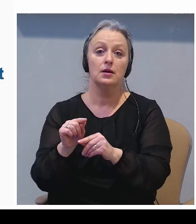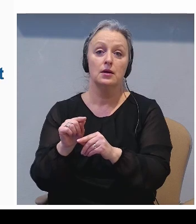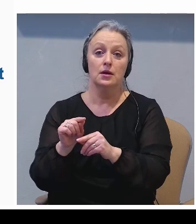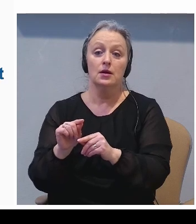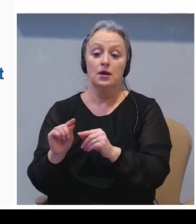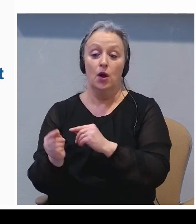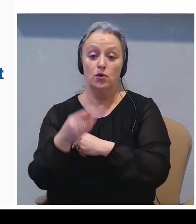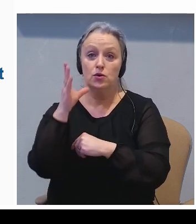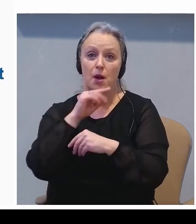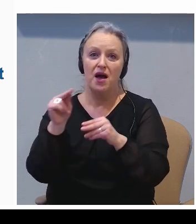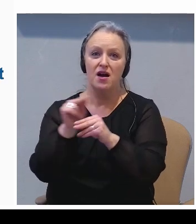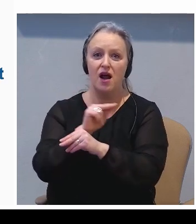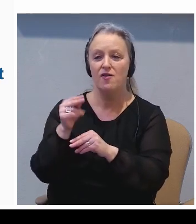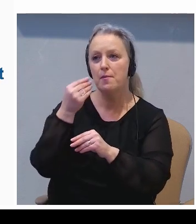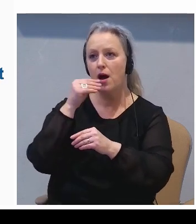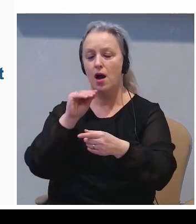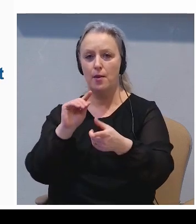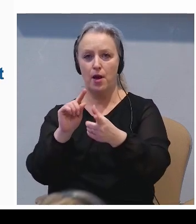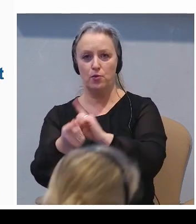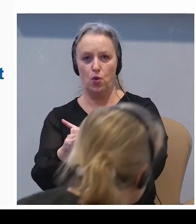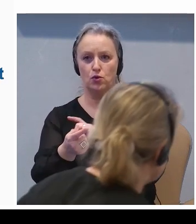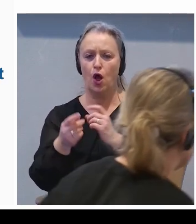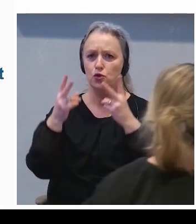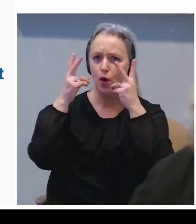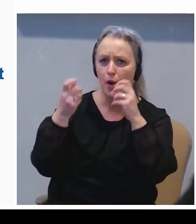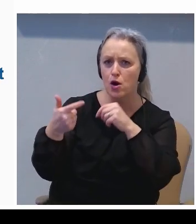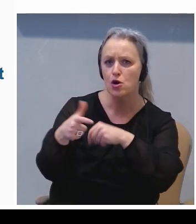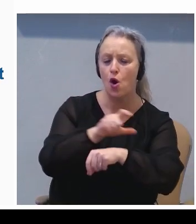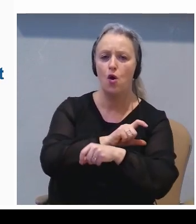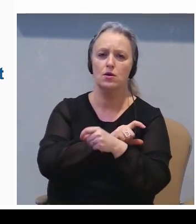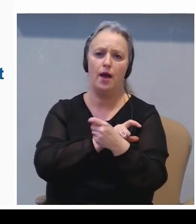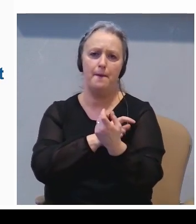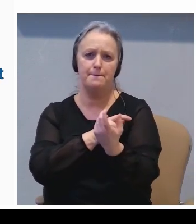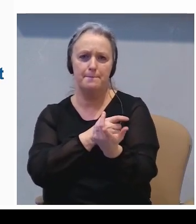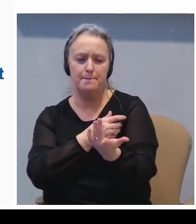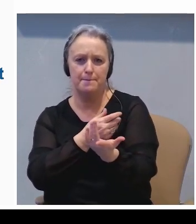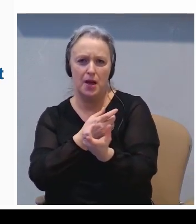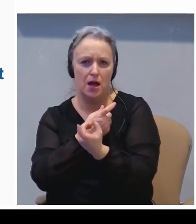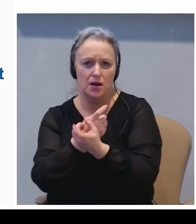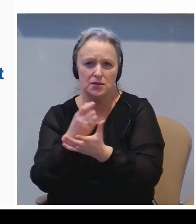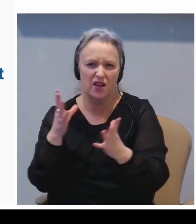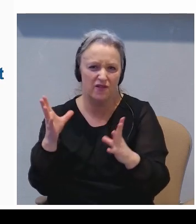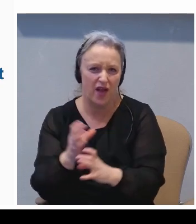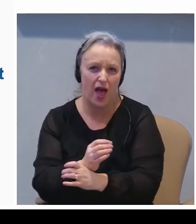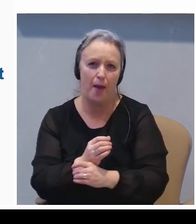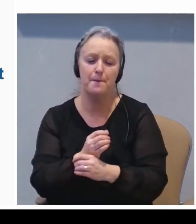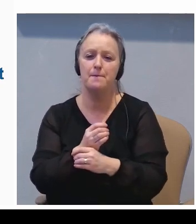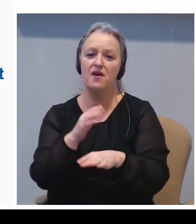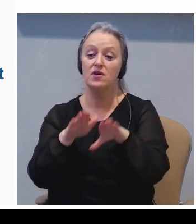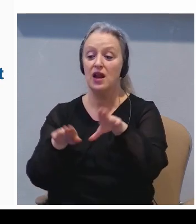ravi tõhustada. Ravi on ühest küljest turvalisem ja ohutum, kuid teisest küljest ka palju tõhusam võrreldes tavalise siirdumisega.